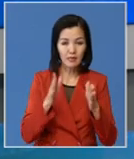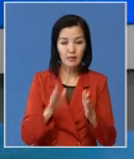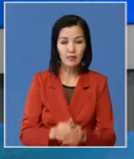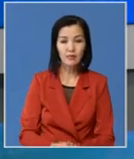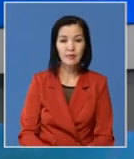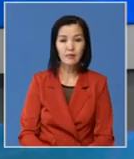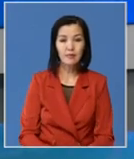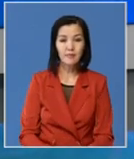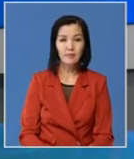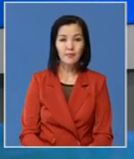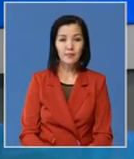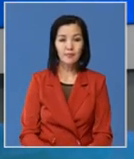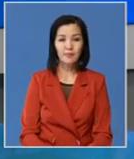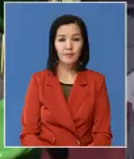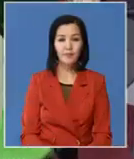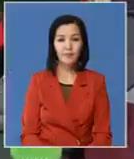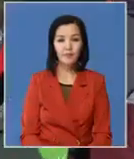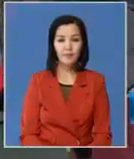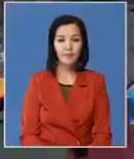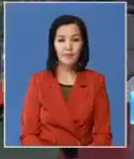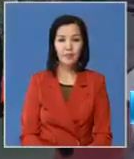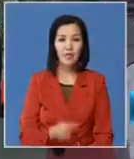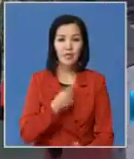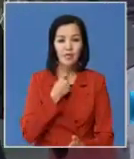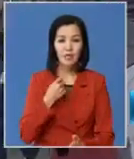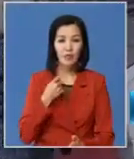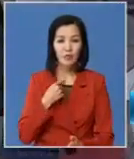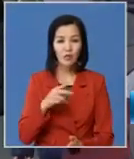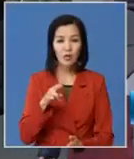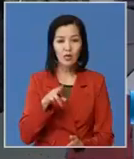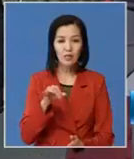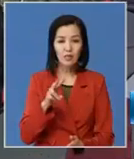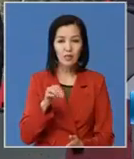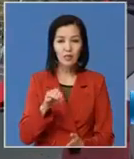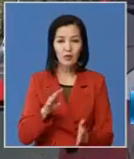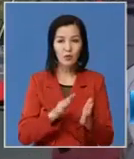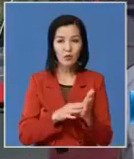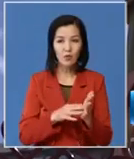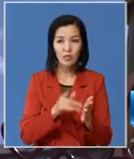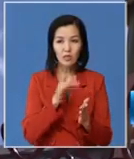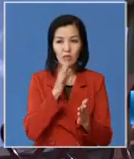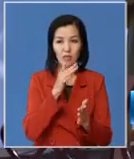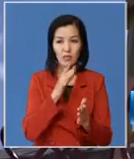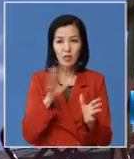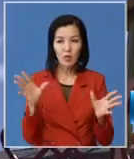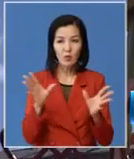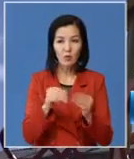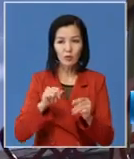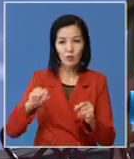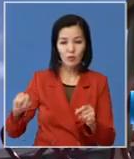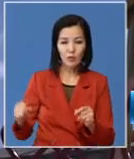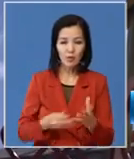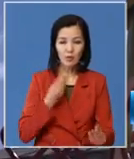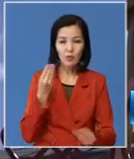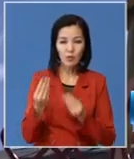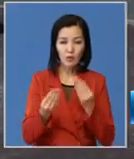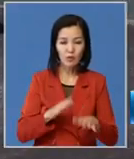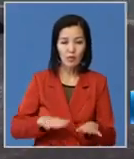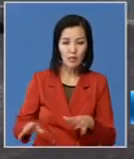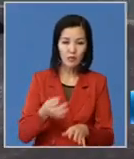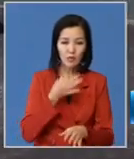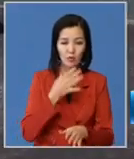болып, жалғыз қызының бүйрегі ауырғаннан кейін жұмысқа жарамсыз болып қалған. Содан бері үкіметтен берілетін зейнетақыға күнелтіп отыр. Оның